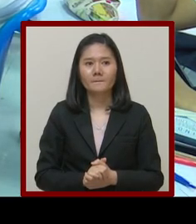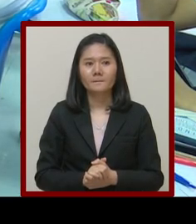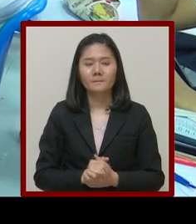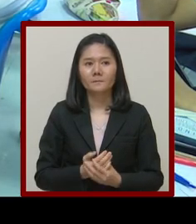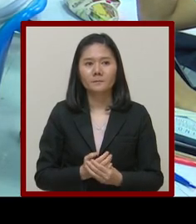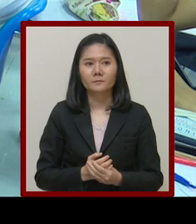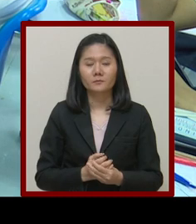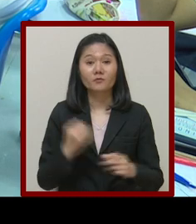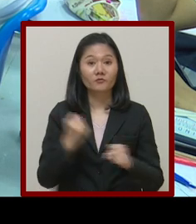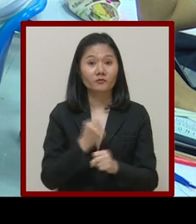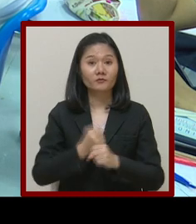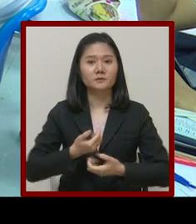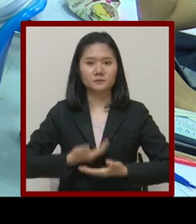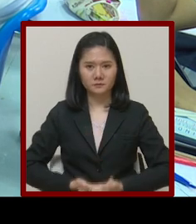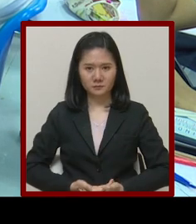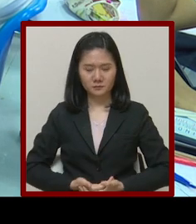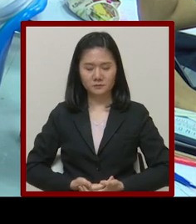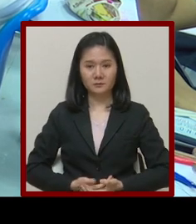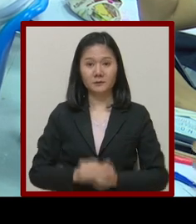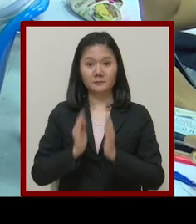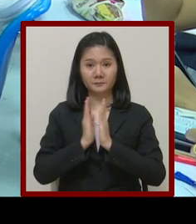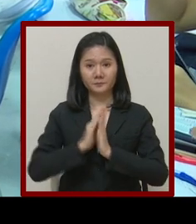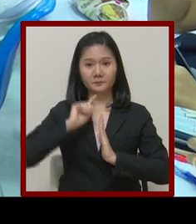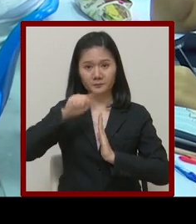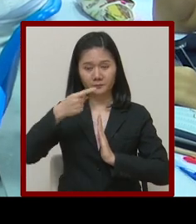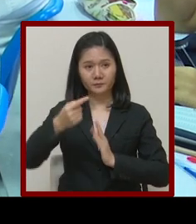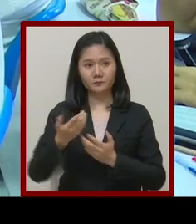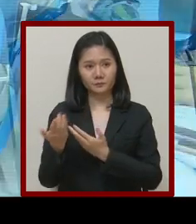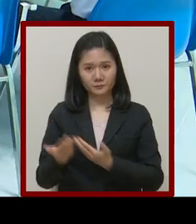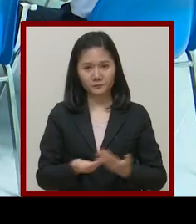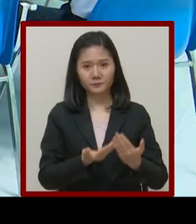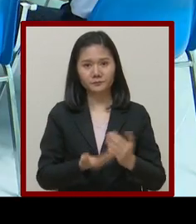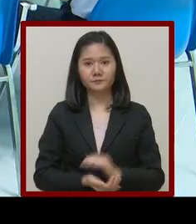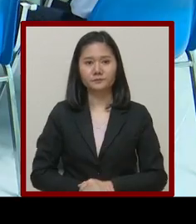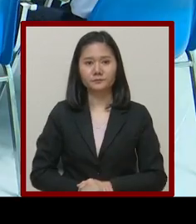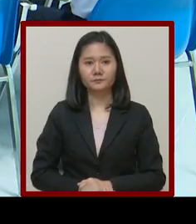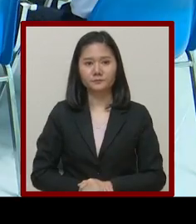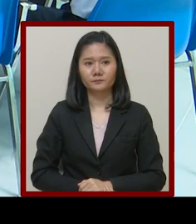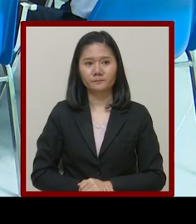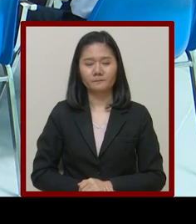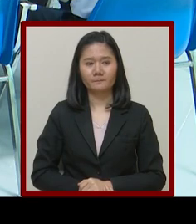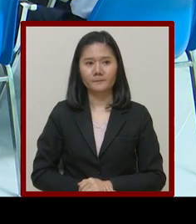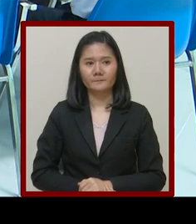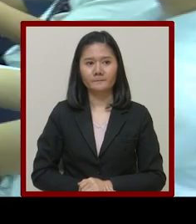ทัวร์ฝึกสมาธิและบำเพ็ญภาวนานะคะเชิญเลยค่ะ